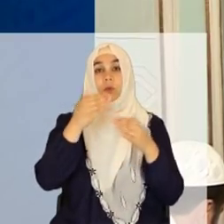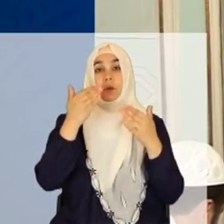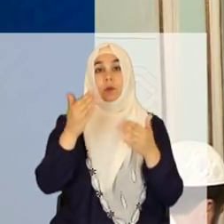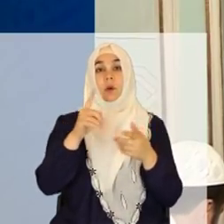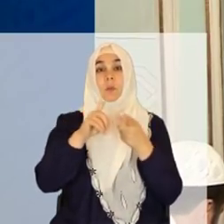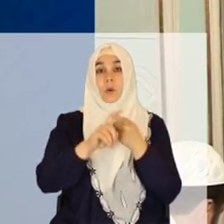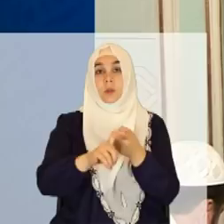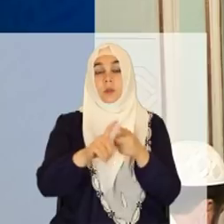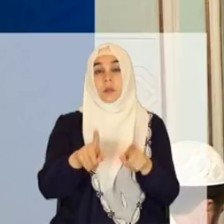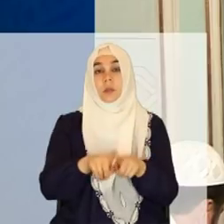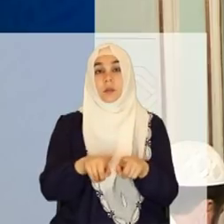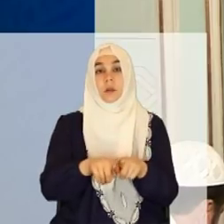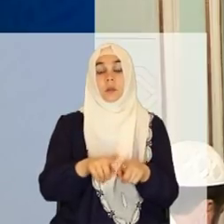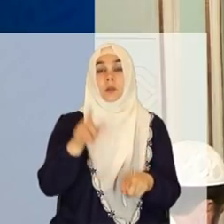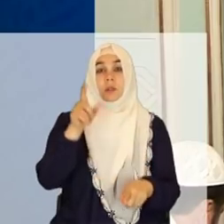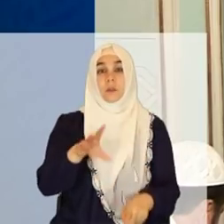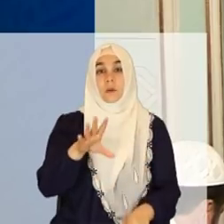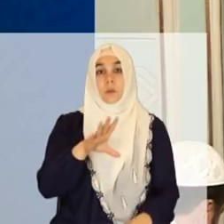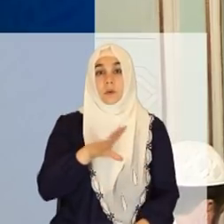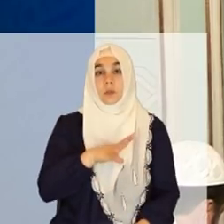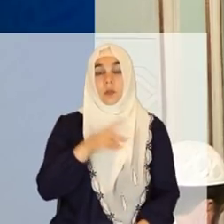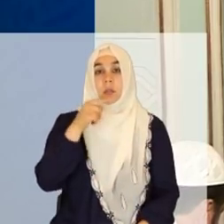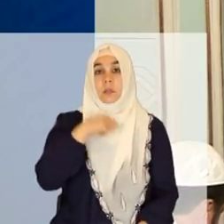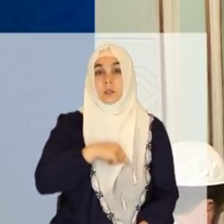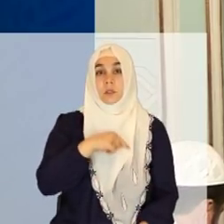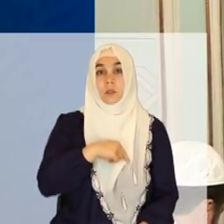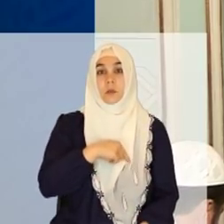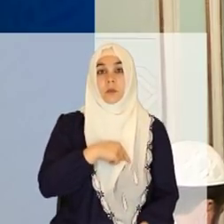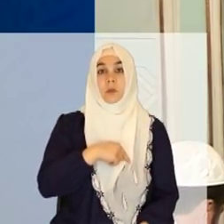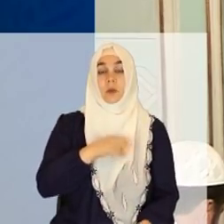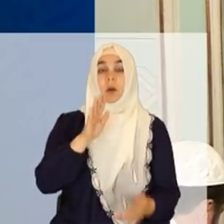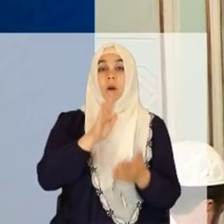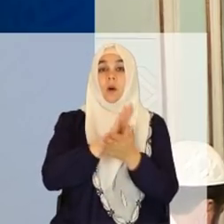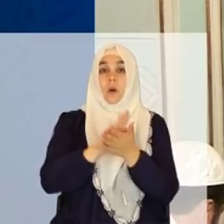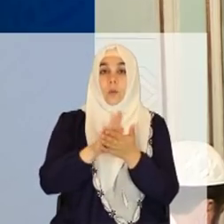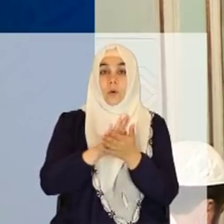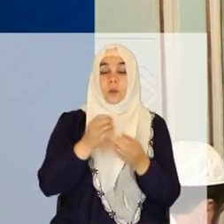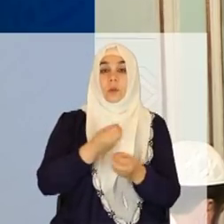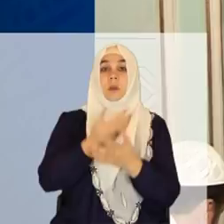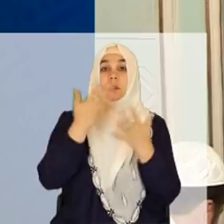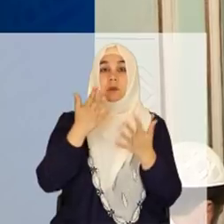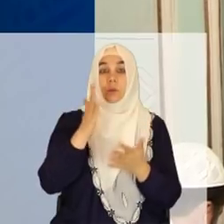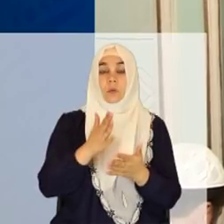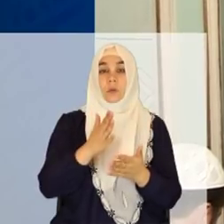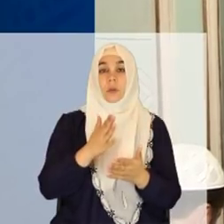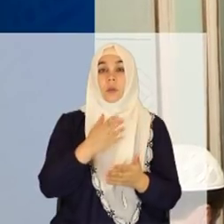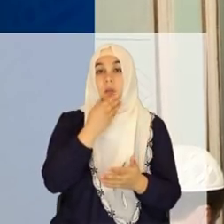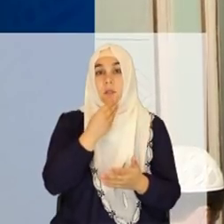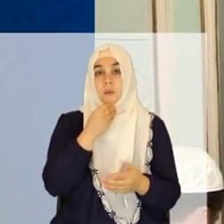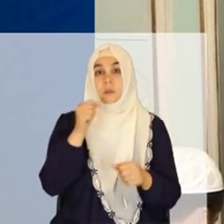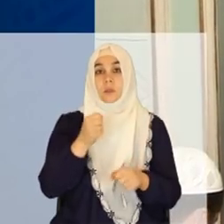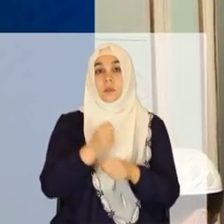bog'liq ekanligi insonni ichini obod qiladigan muhim omil